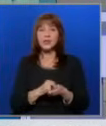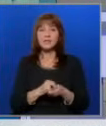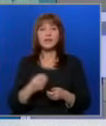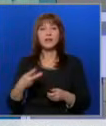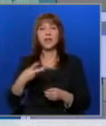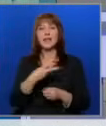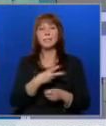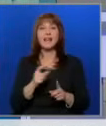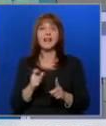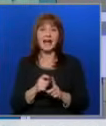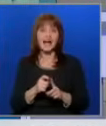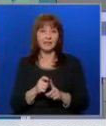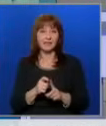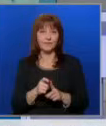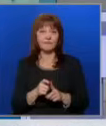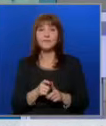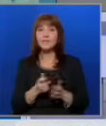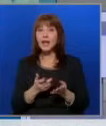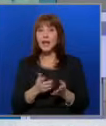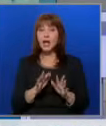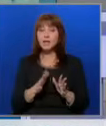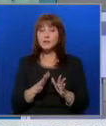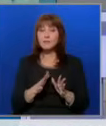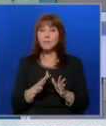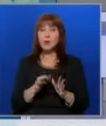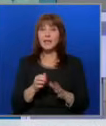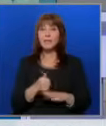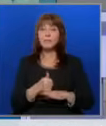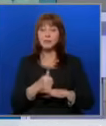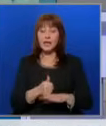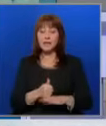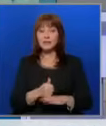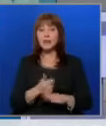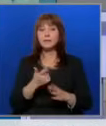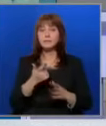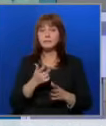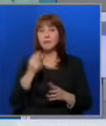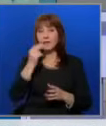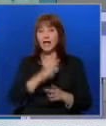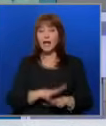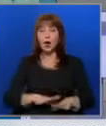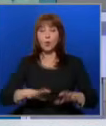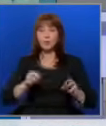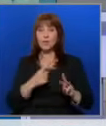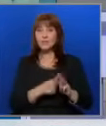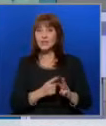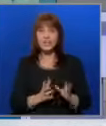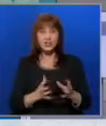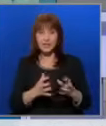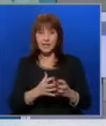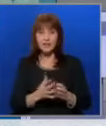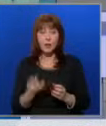евродепутата Емил Радев. Според евродепутатите и прокуратурата, България е напълно готова за членство в Шенген и повторно отлагане на решението ще